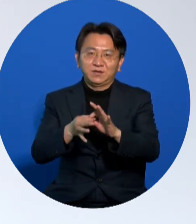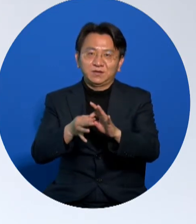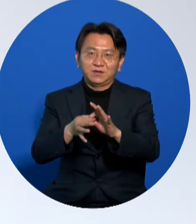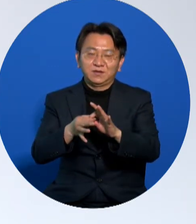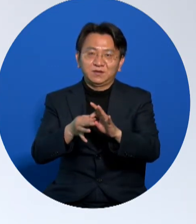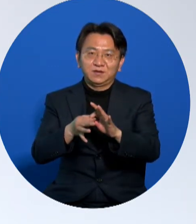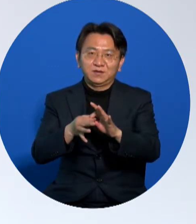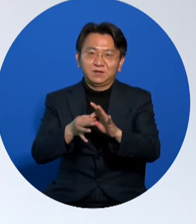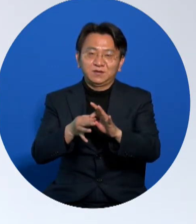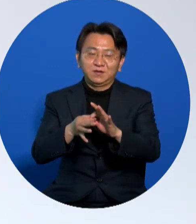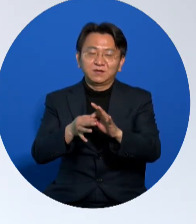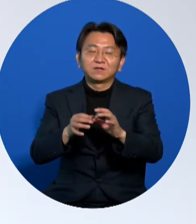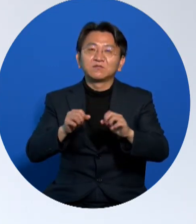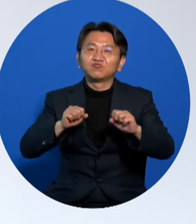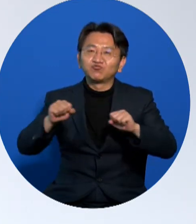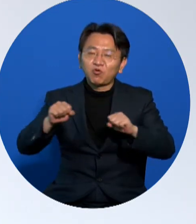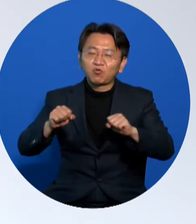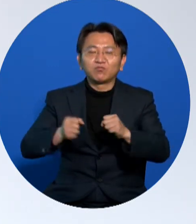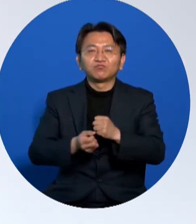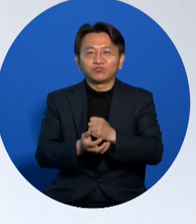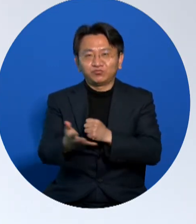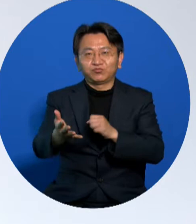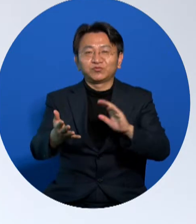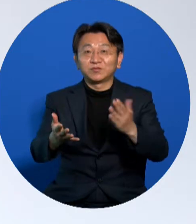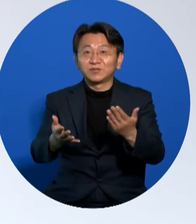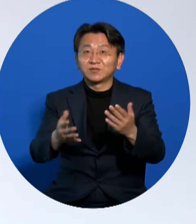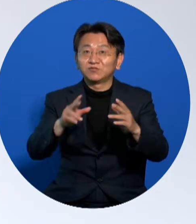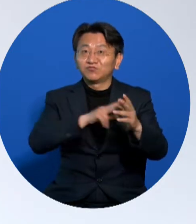물들이다라는 슬로건으로 지난 2018 평창